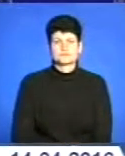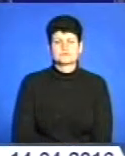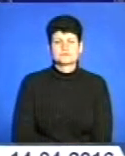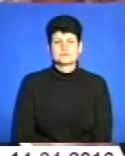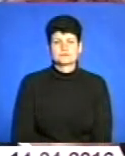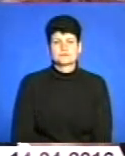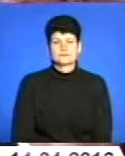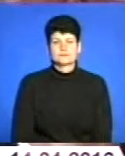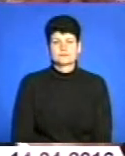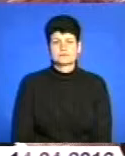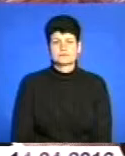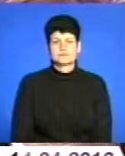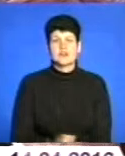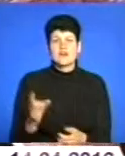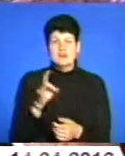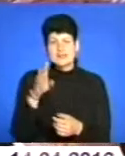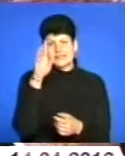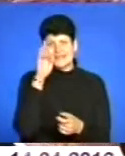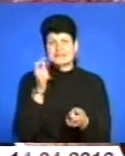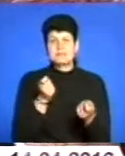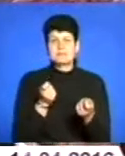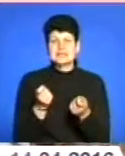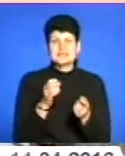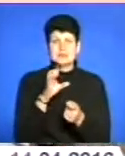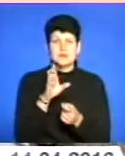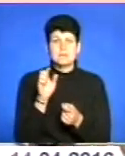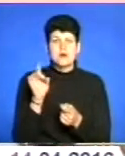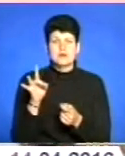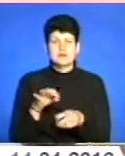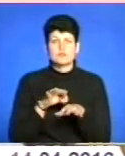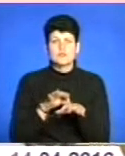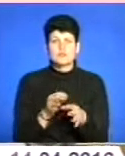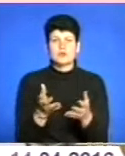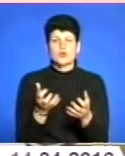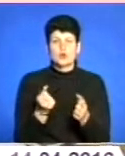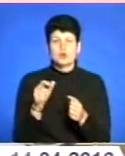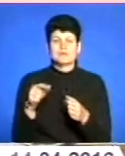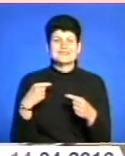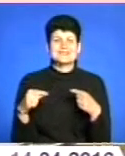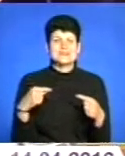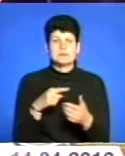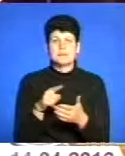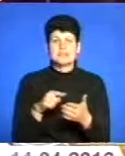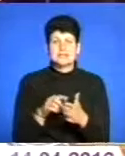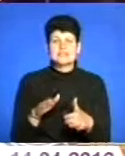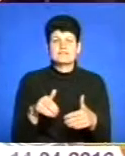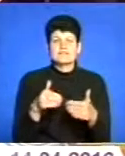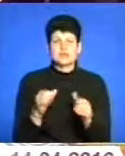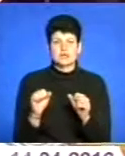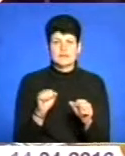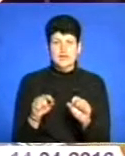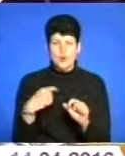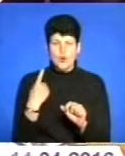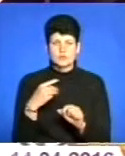Миргородської. У райдержадміністрації Степан Барна провів прийом громадян. З різними питаннями зверталися до керівника